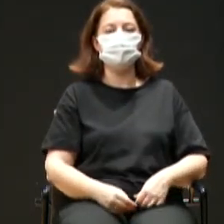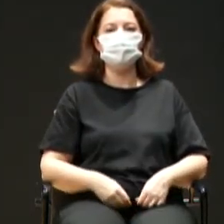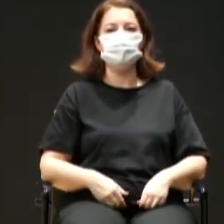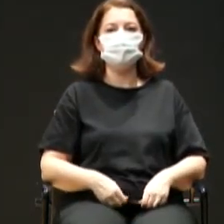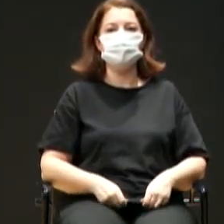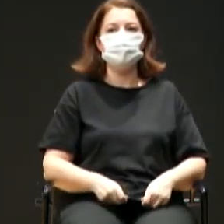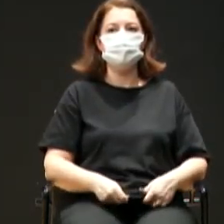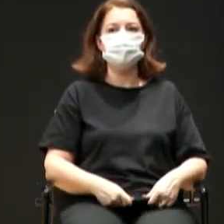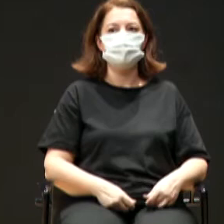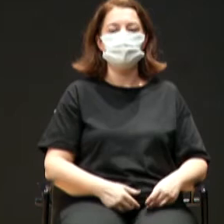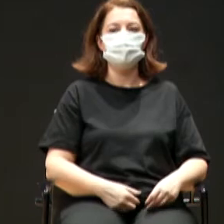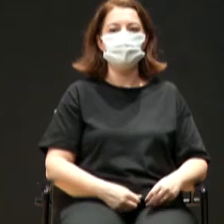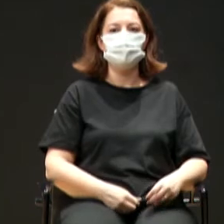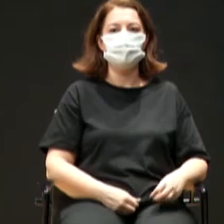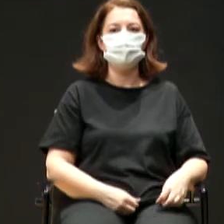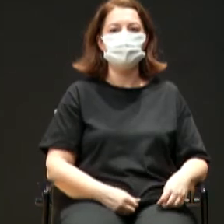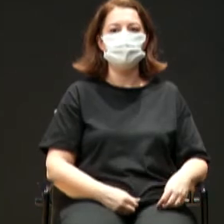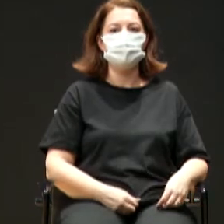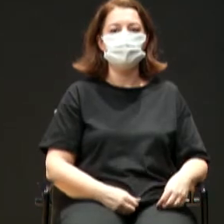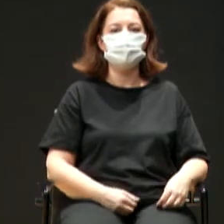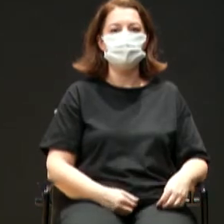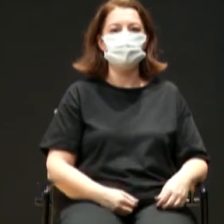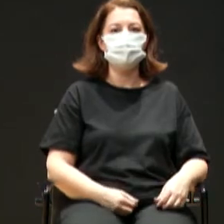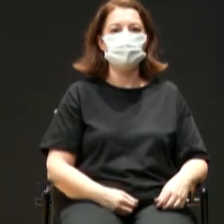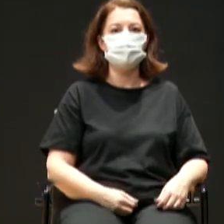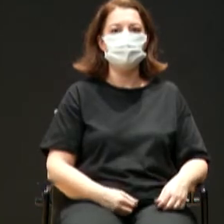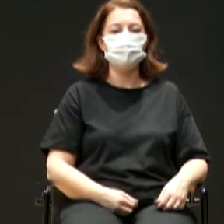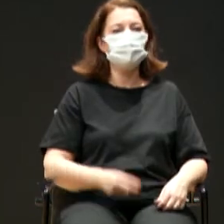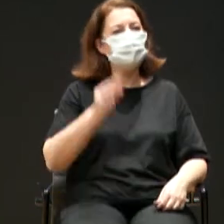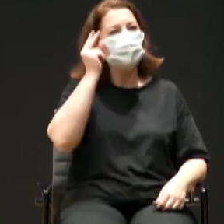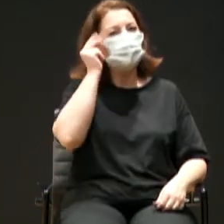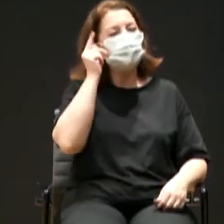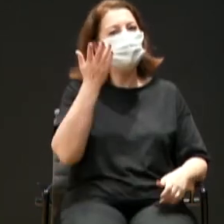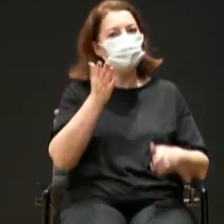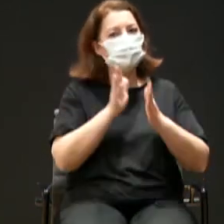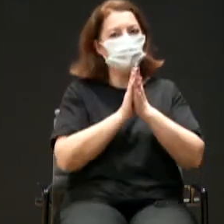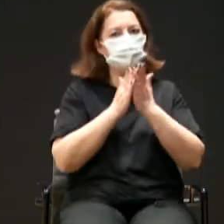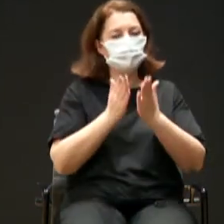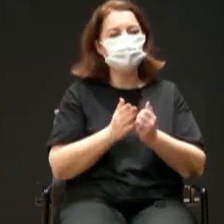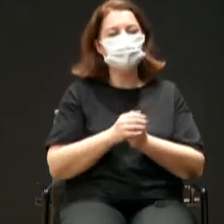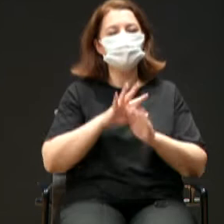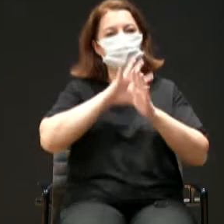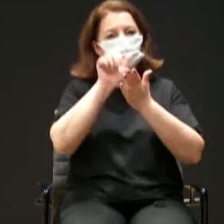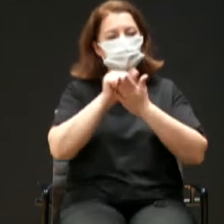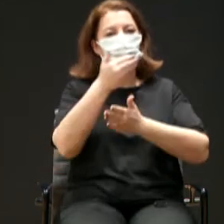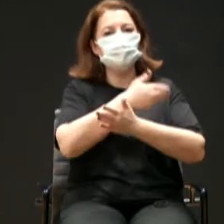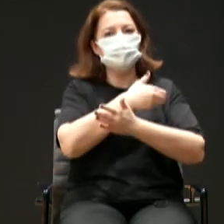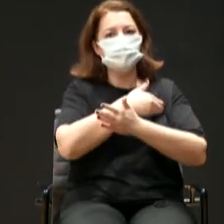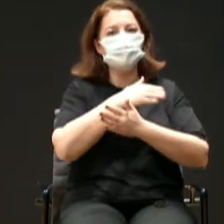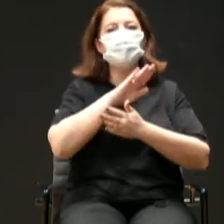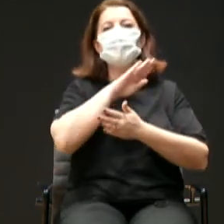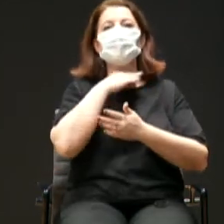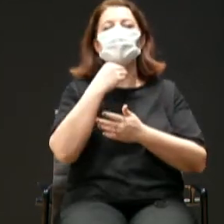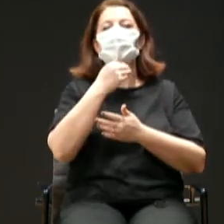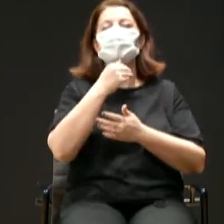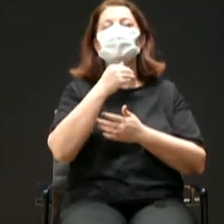Sen de kutlamadın. Tamam arkadaşlar. Ha unuttum Tahir onu da söyleyeyim. Bütün vatandaşlarımızın Kurban